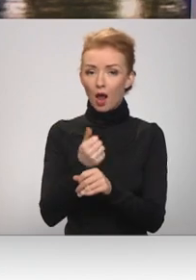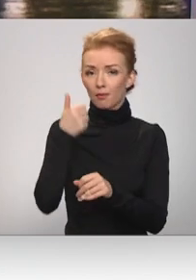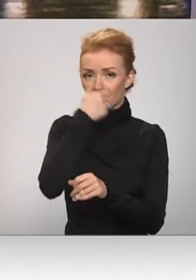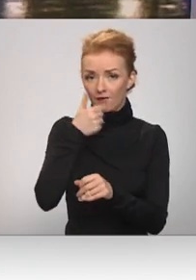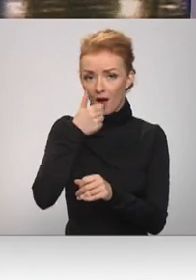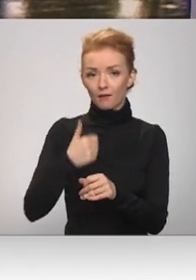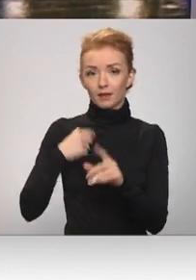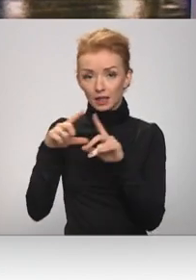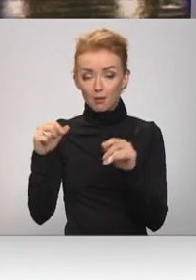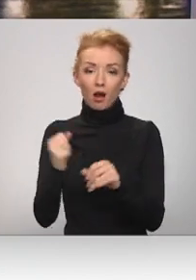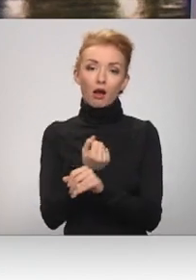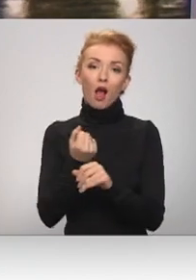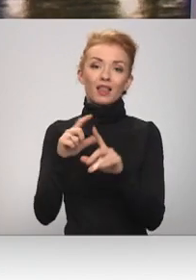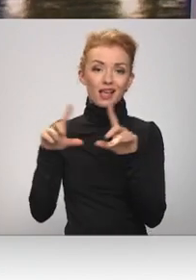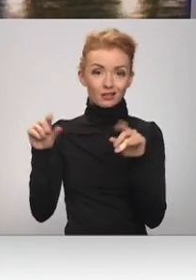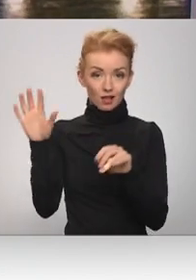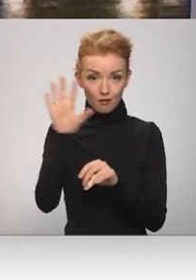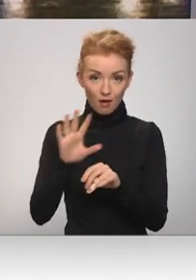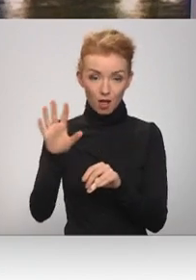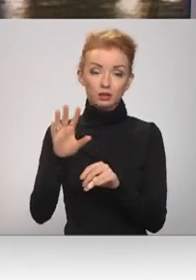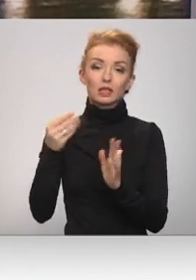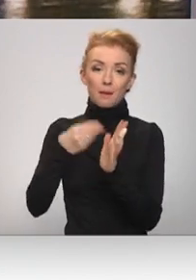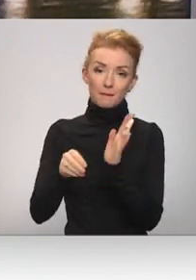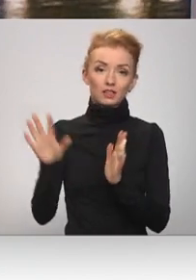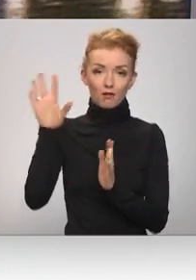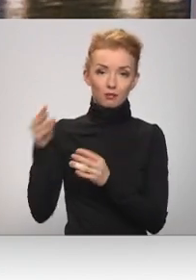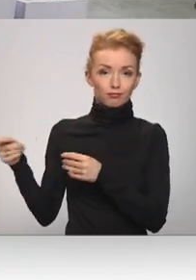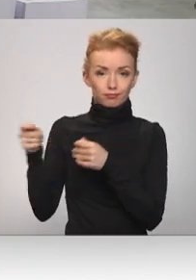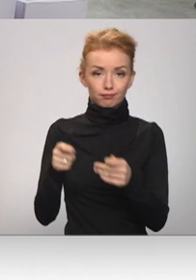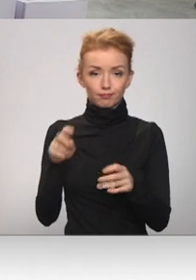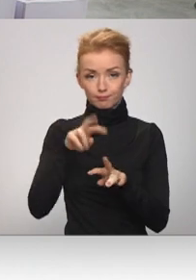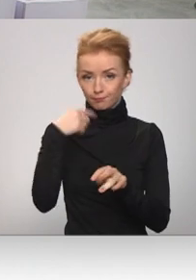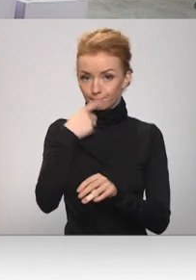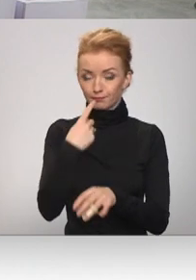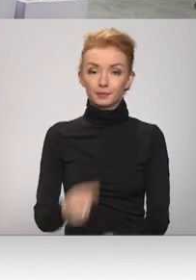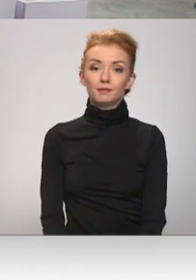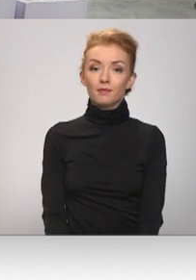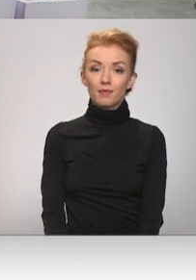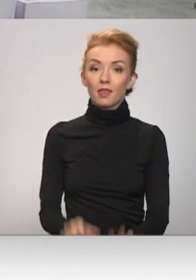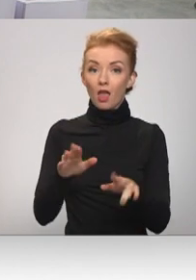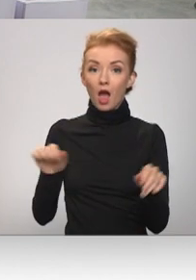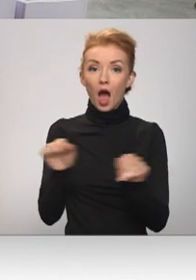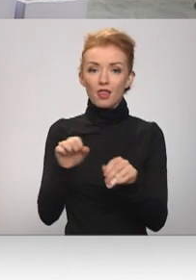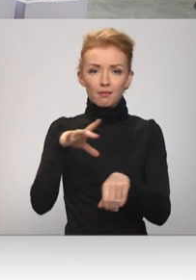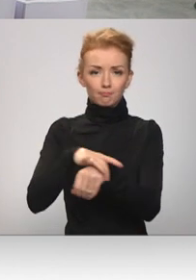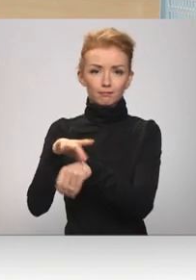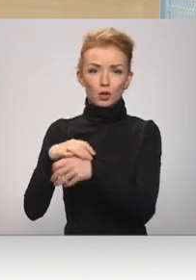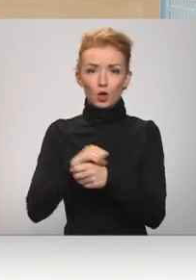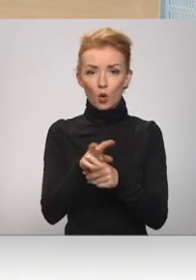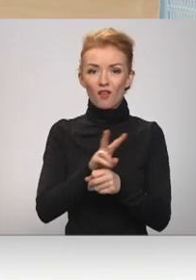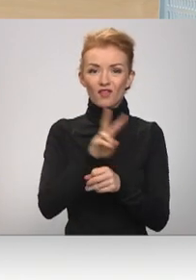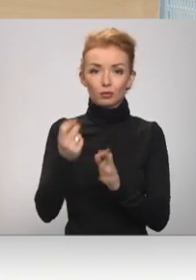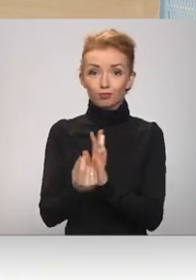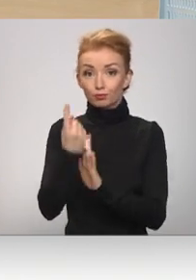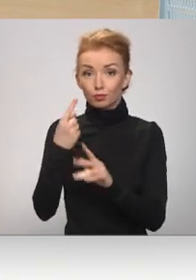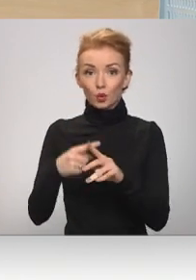sektorā strādājošiem testus iepirks valsts. Plašāk stāsta Māris Klūga. Lai ātrāk izķertu COVID-19 perēkļus